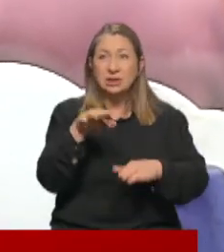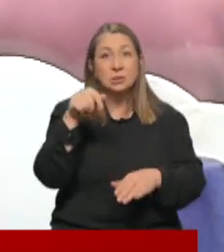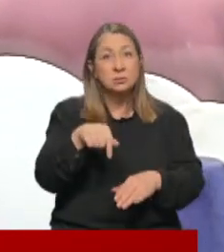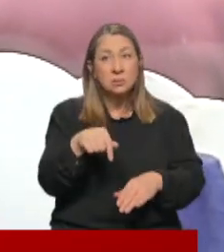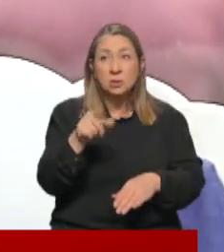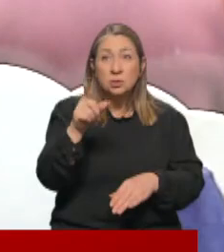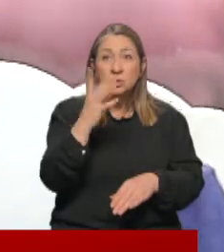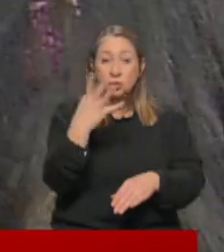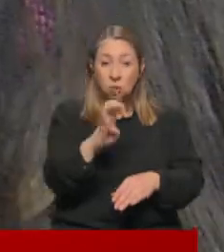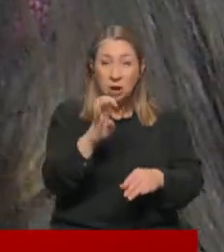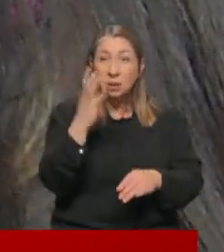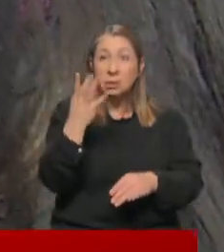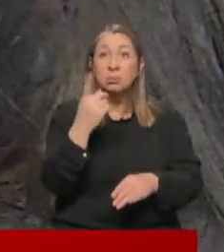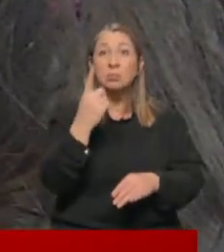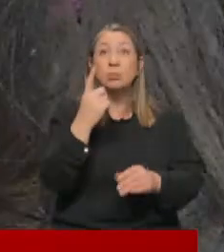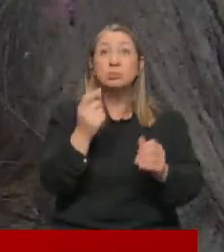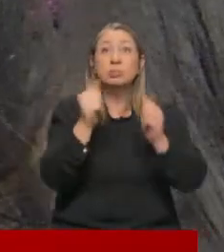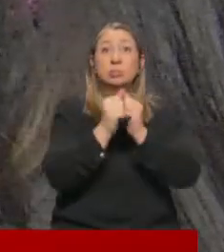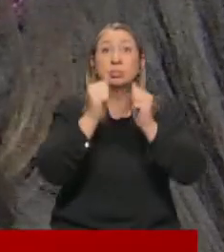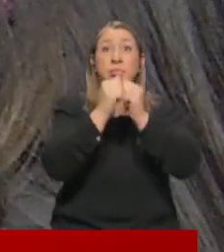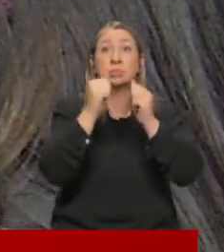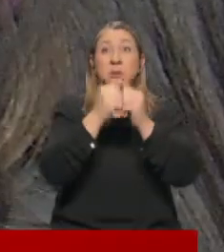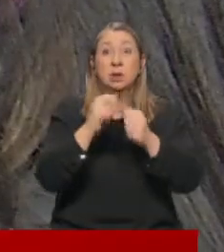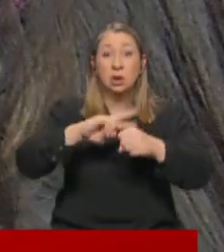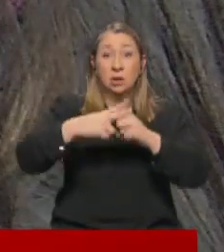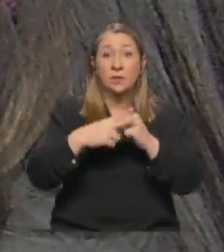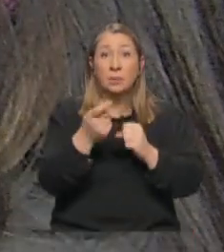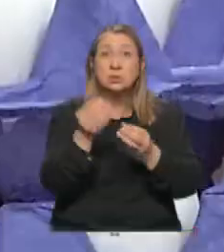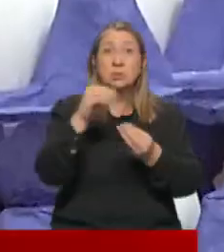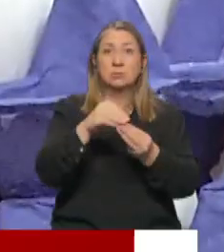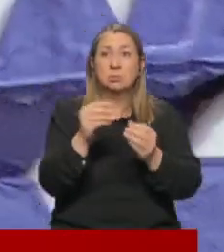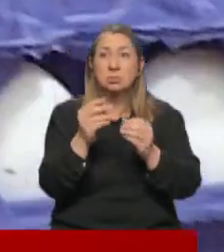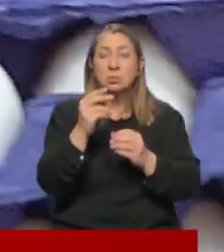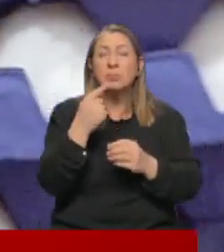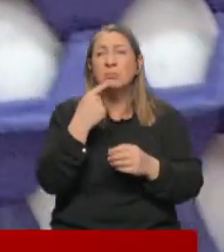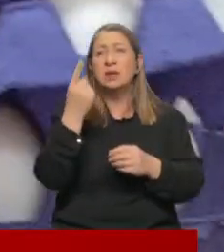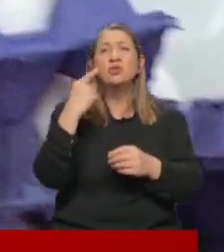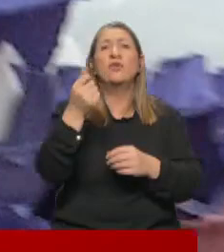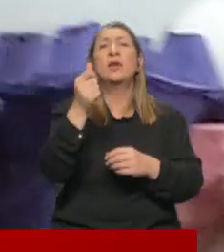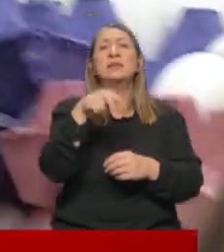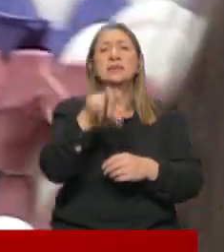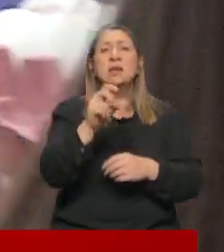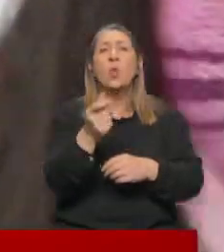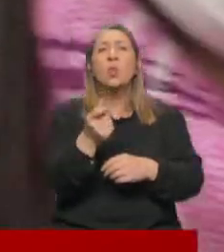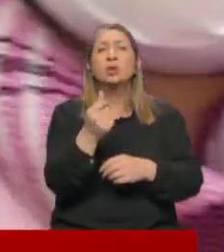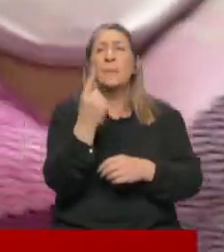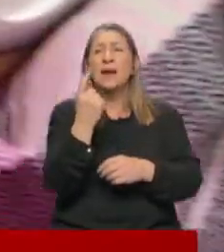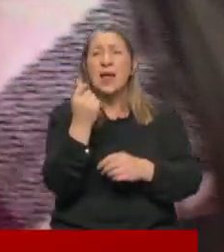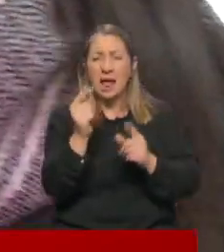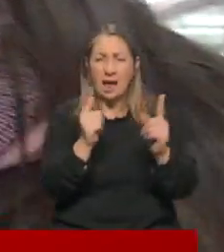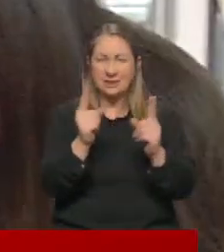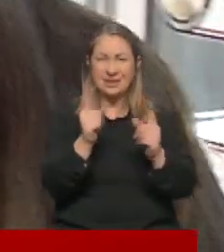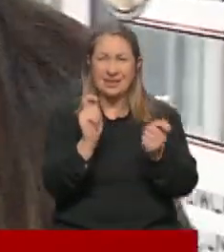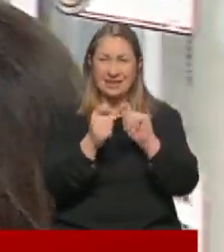civarlardaydı. Şu son 4 ayda daha çok katlandı sürekli. 2 haftada bir katlanıyor yani. Bir yıl önce fiyatı 80 kuruşla 1 lira